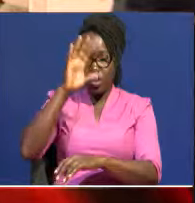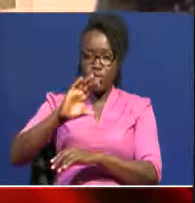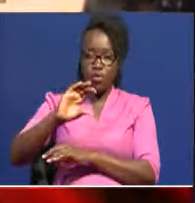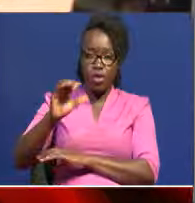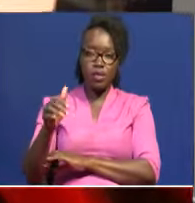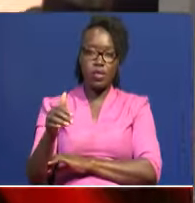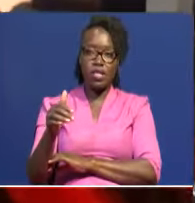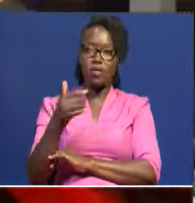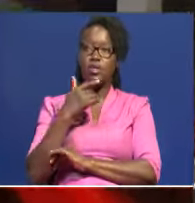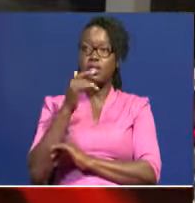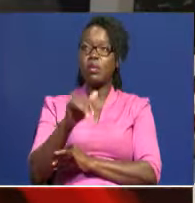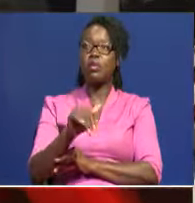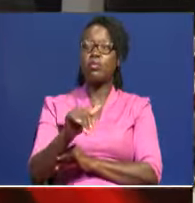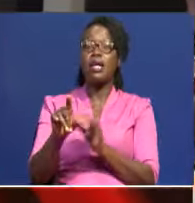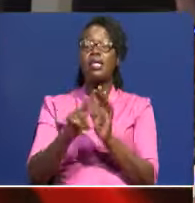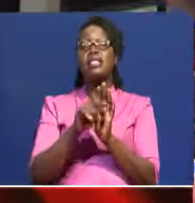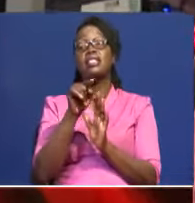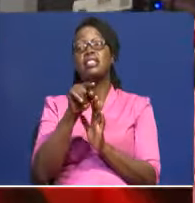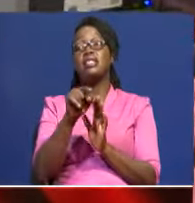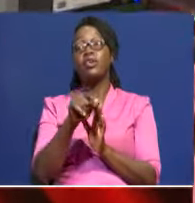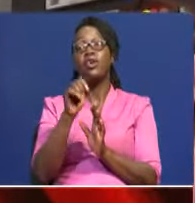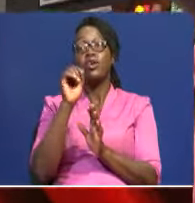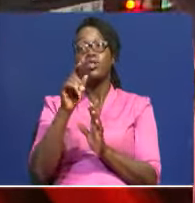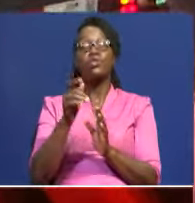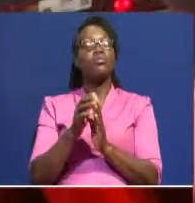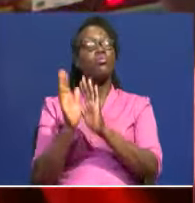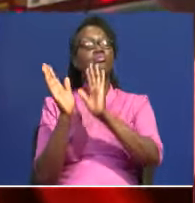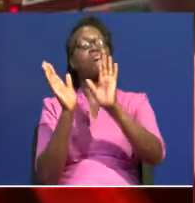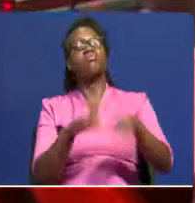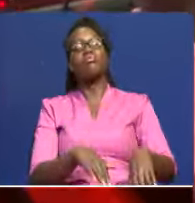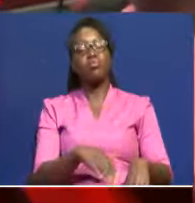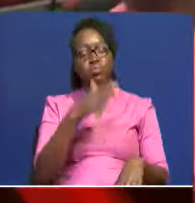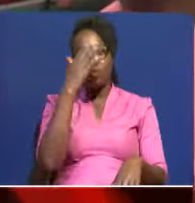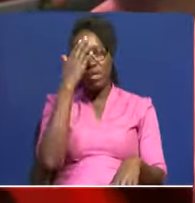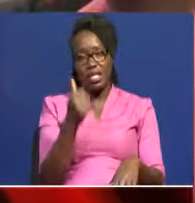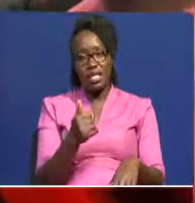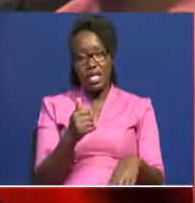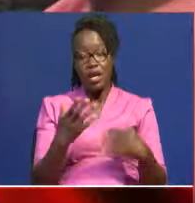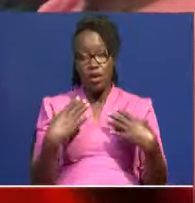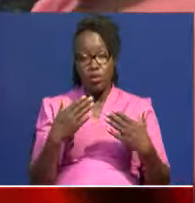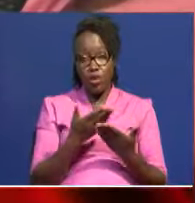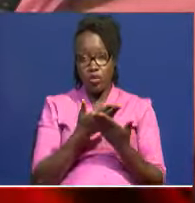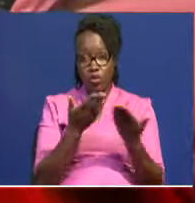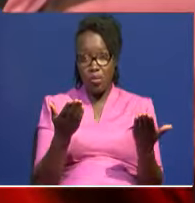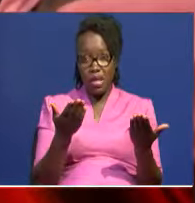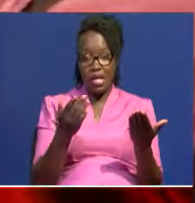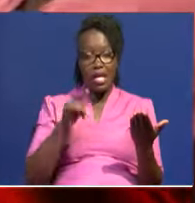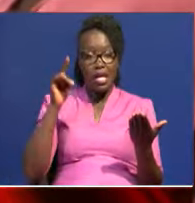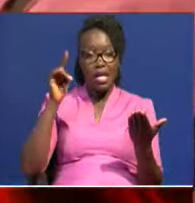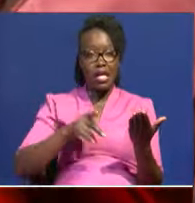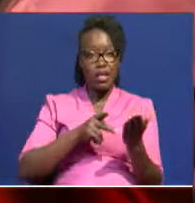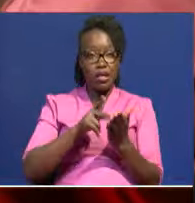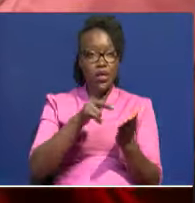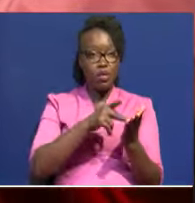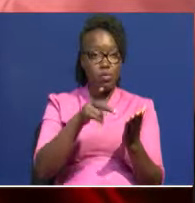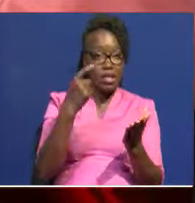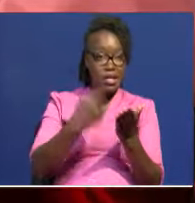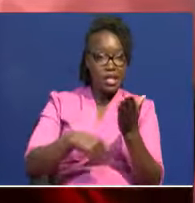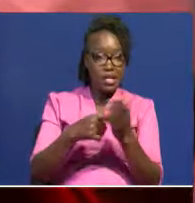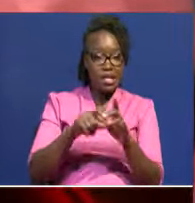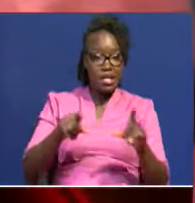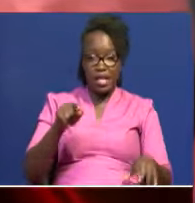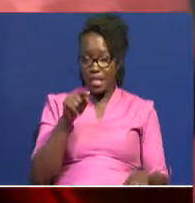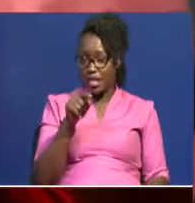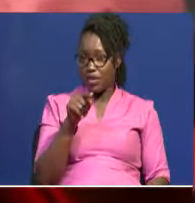Munywa walisema sheria hiyo inapaswa kutupiliwa mbali kwa sababu wakaazi wa eneo hilo hawawezi kumudu gharama ya ushuru wa ardhi